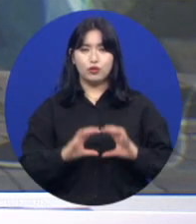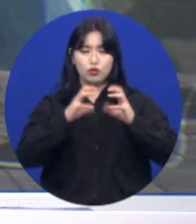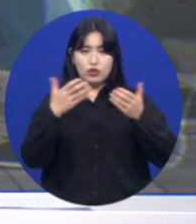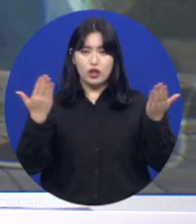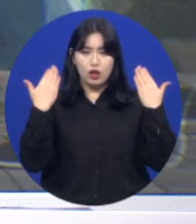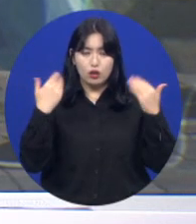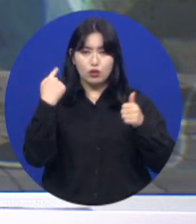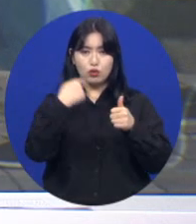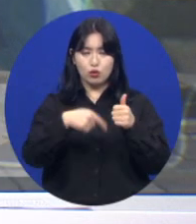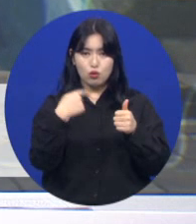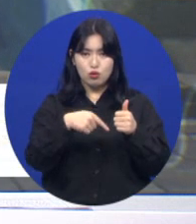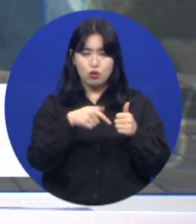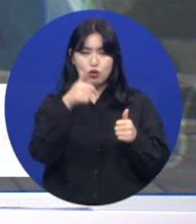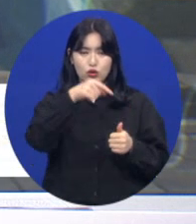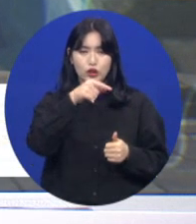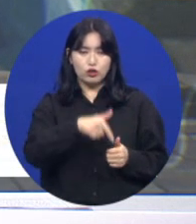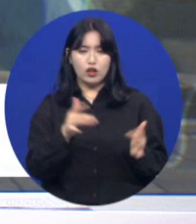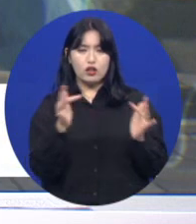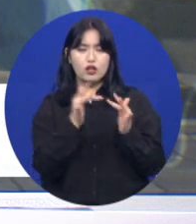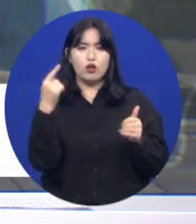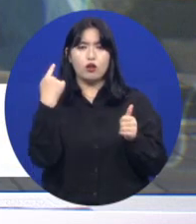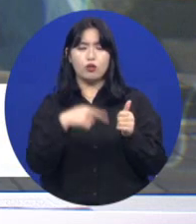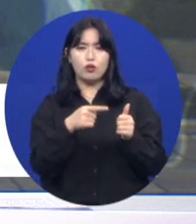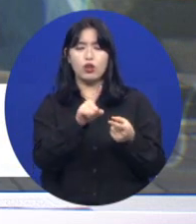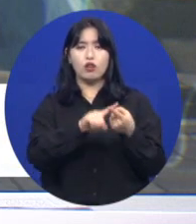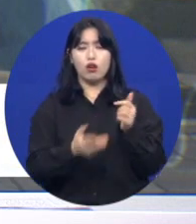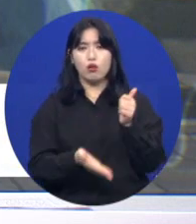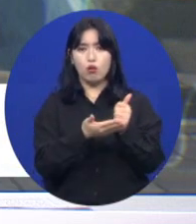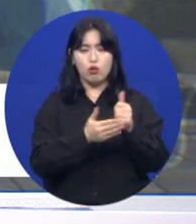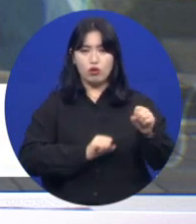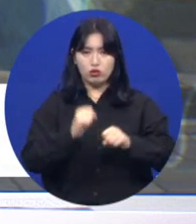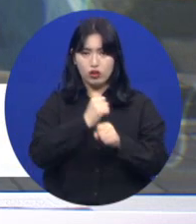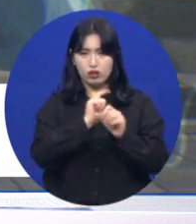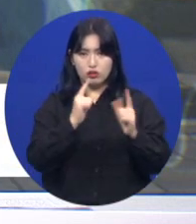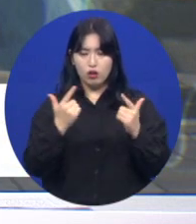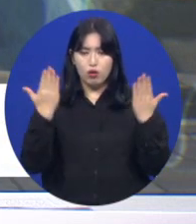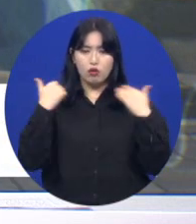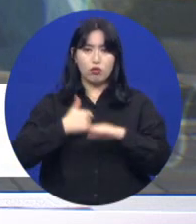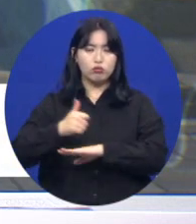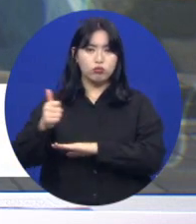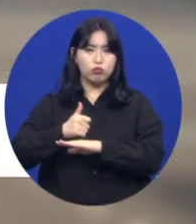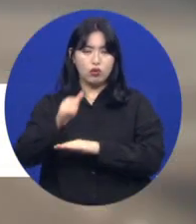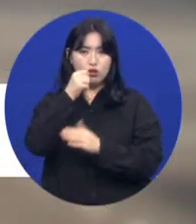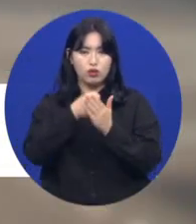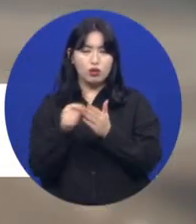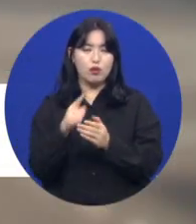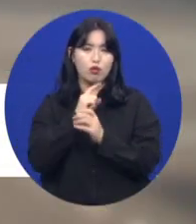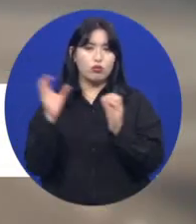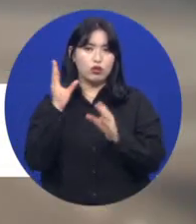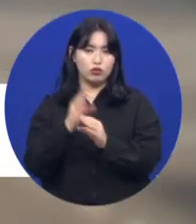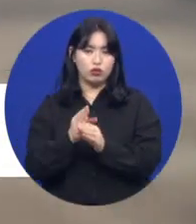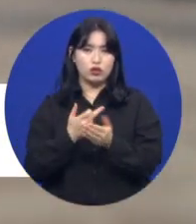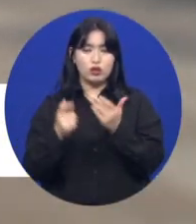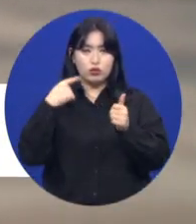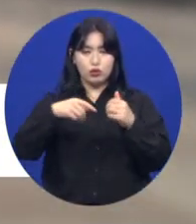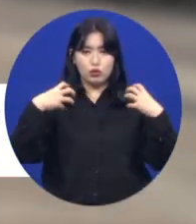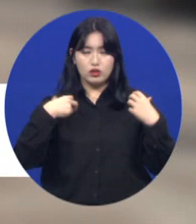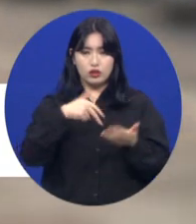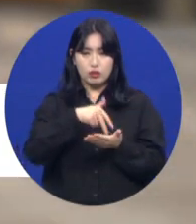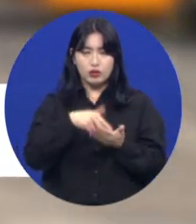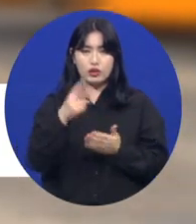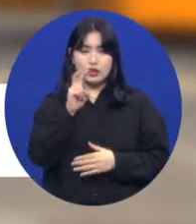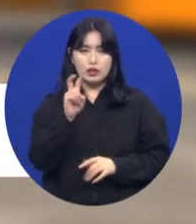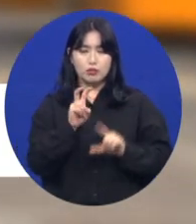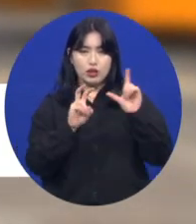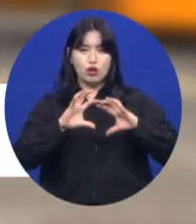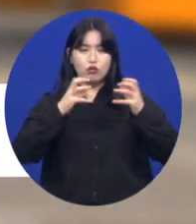국제학교에서 교육당국의 원격 수업 권고를 수용하지 않고 등교 수업을 진행해 논란이 일고 있습니다. 제주도 교육청이 지난